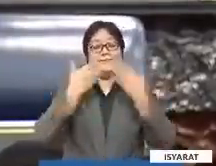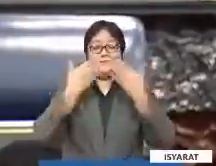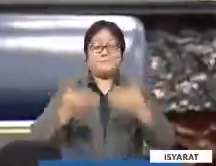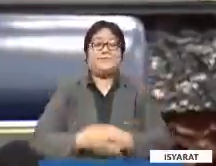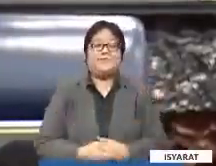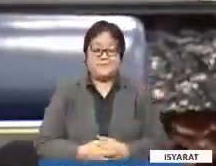ke